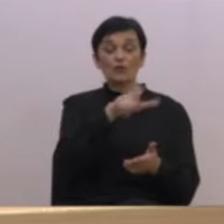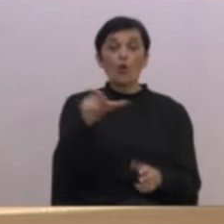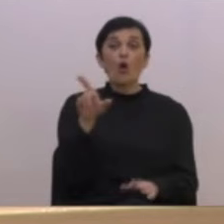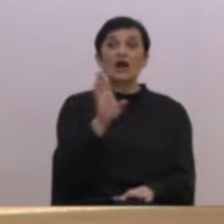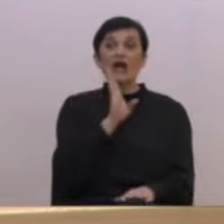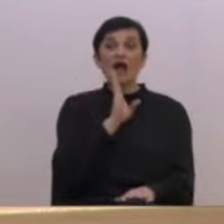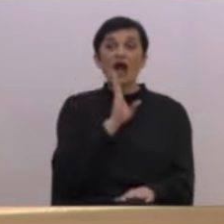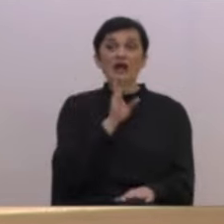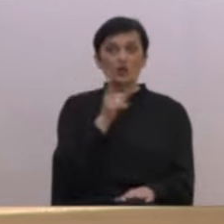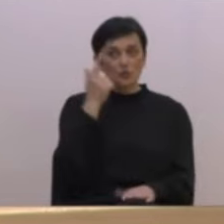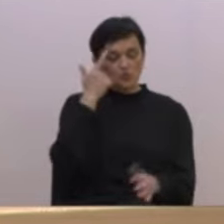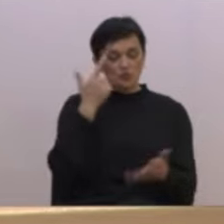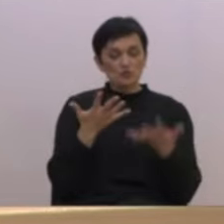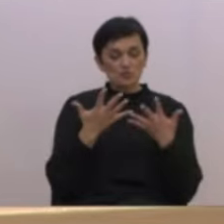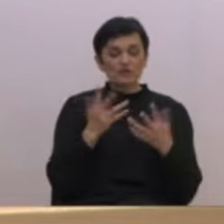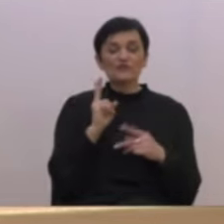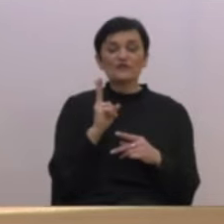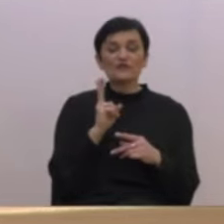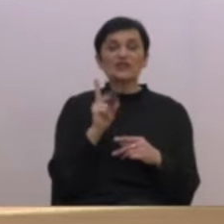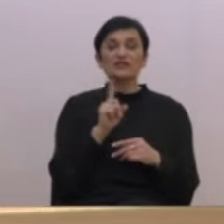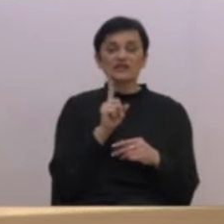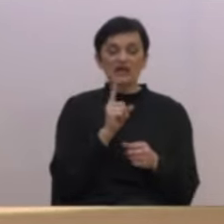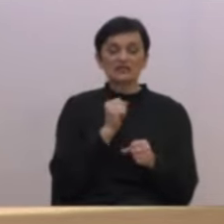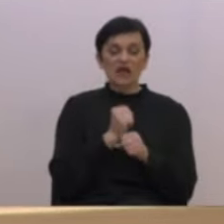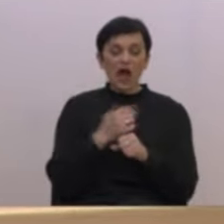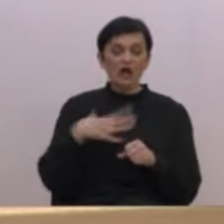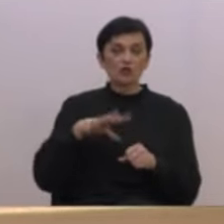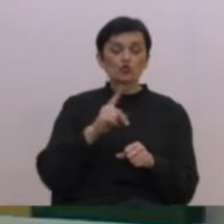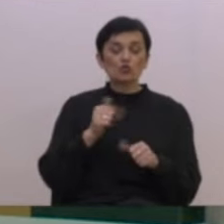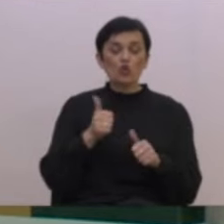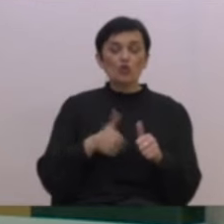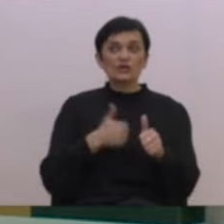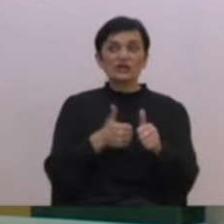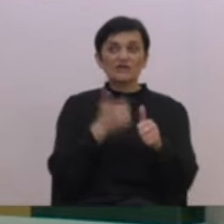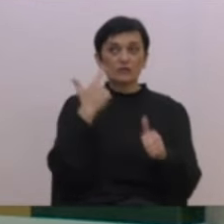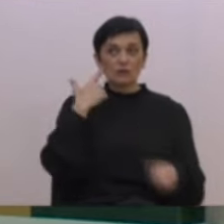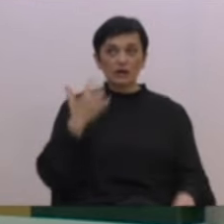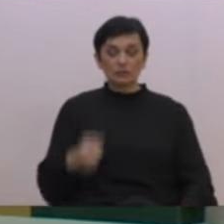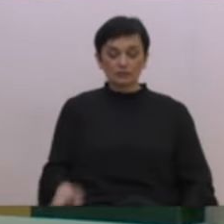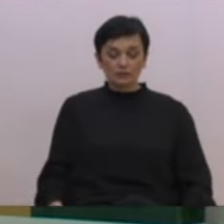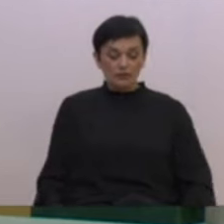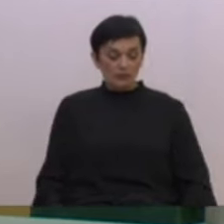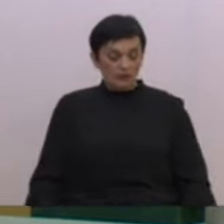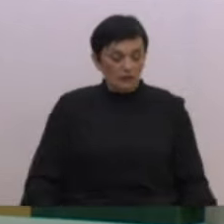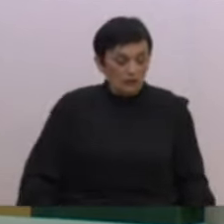ქალები მიხვდებიან ვირას აკეთებს ამ ქვეყანაში და როგორ დევნიან.